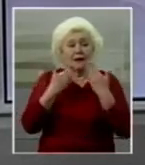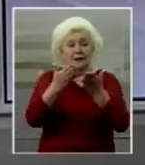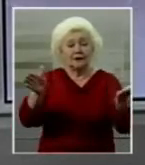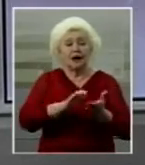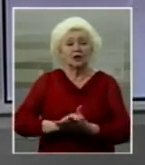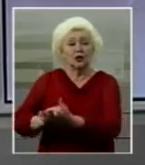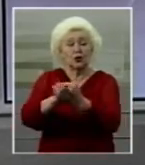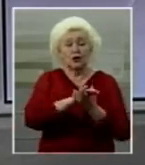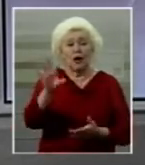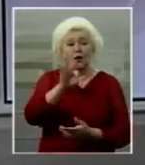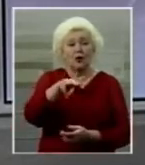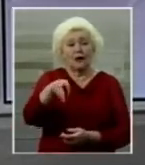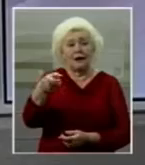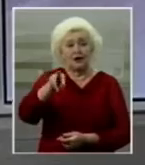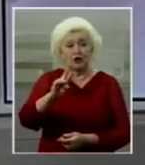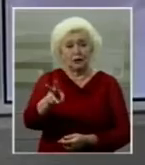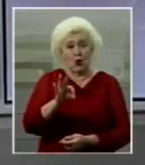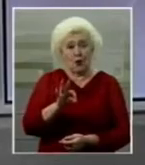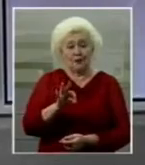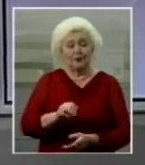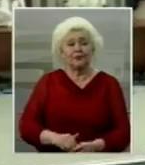моя колега Ольга Ляшенко.